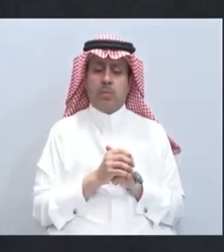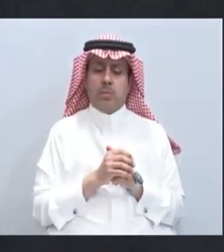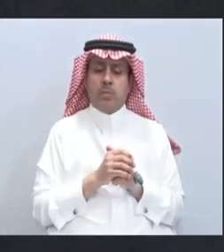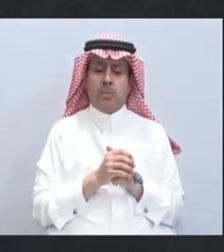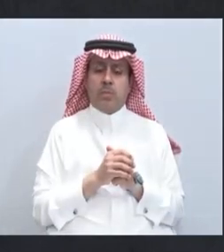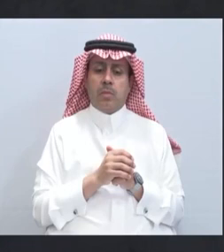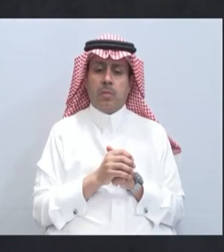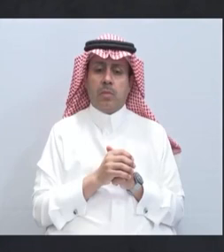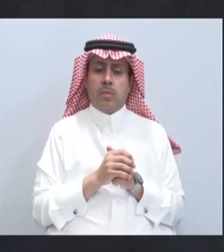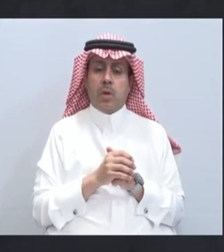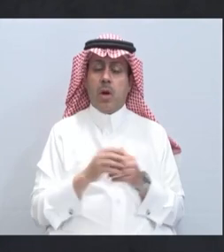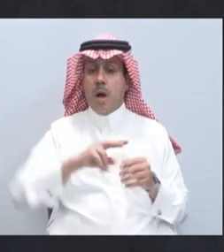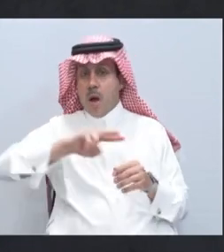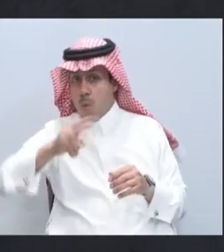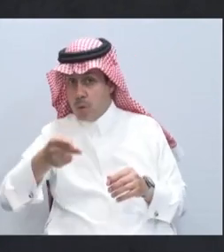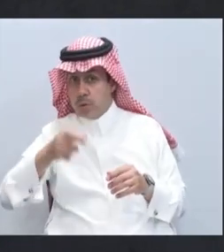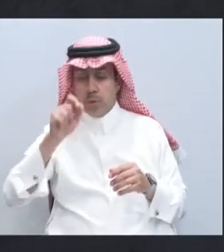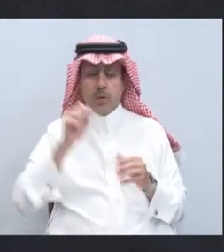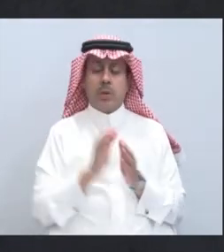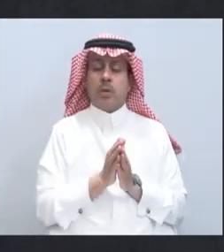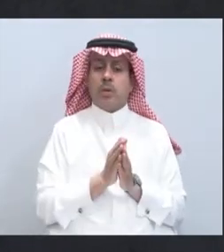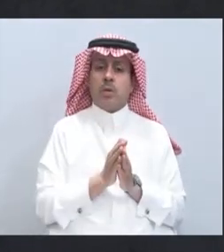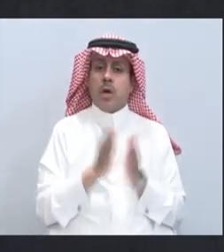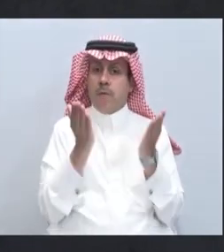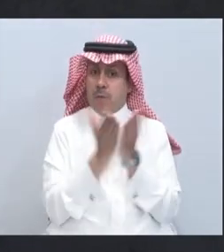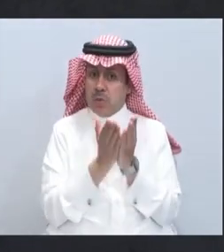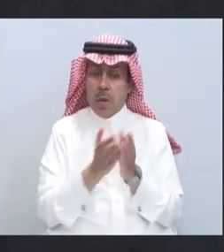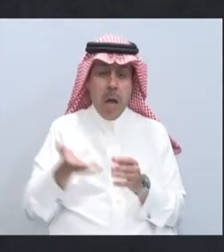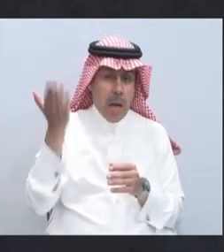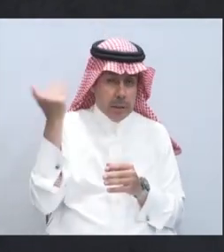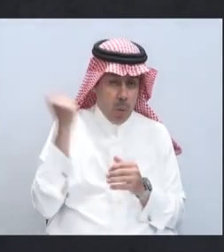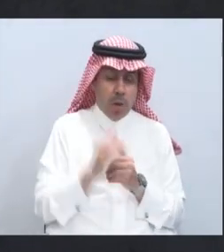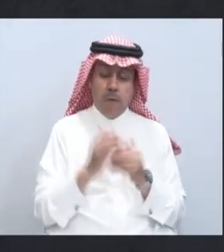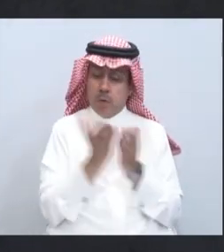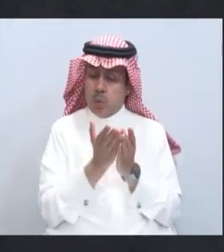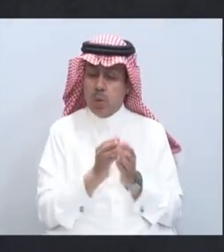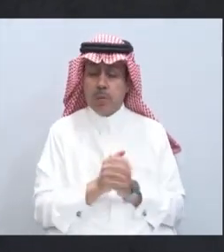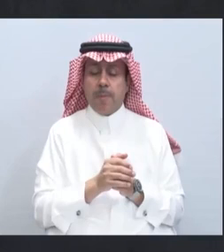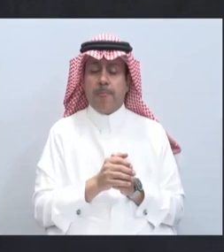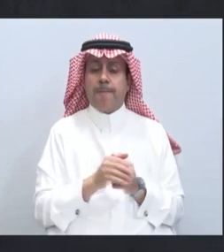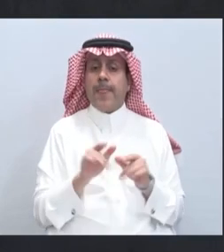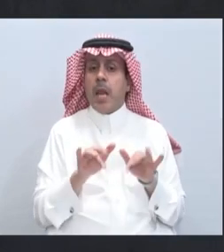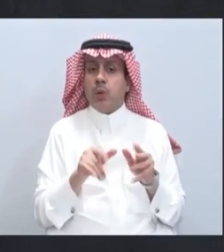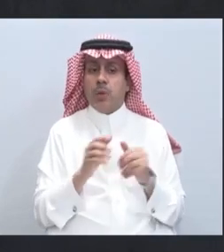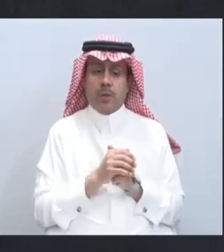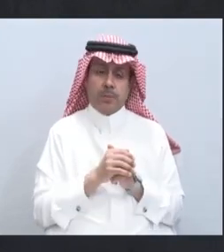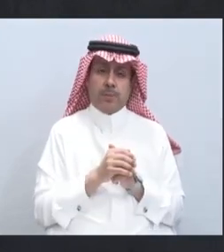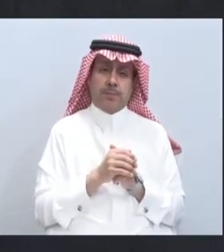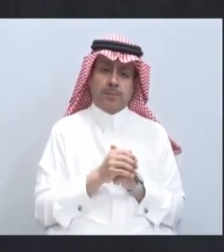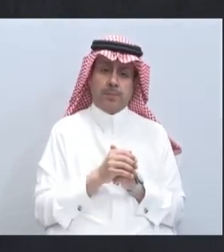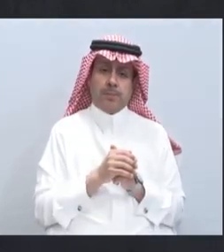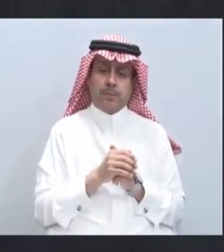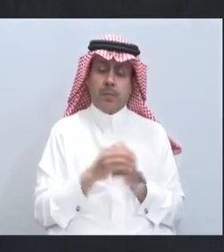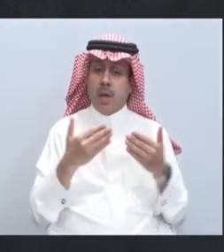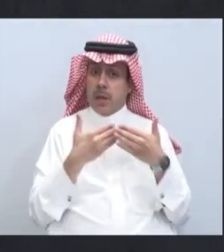حولت لنا الفصول التعليمي التقليديه الى فصول الكترونيه ايضا